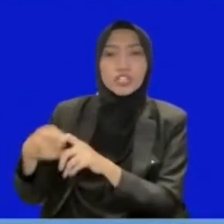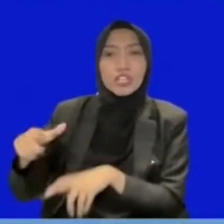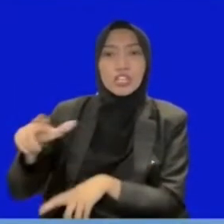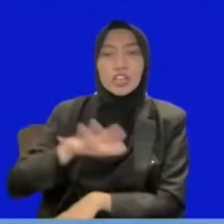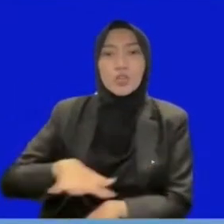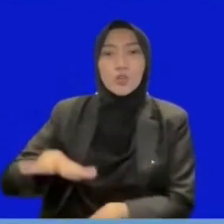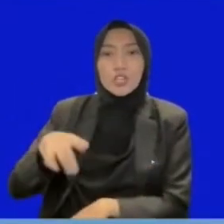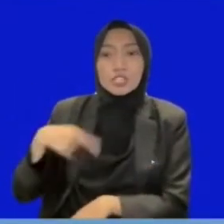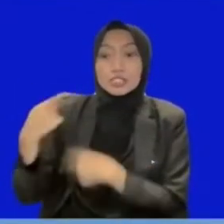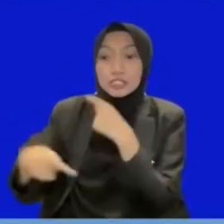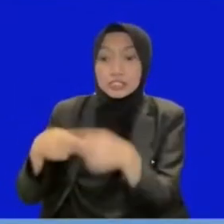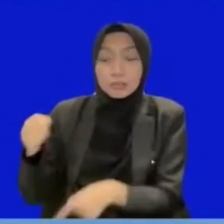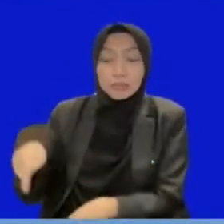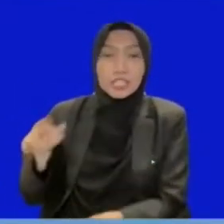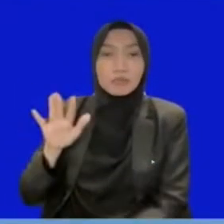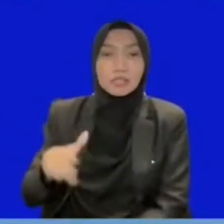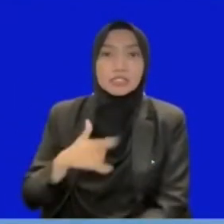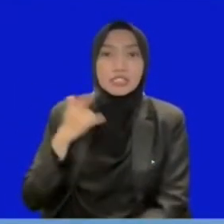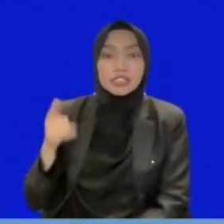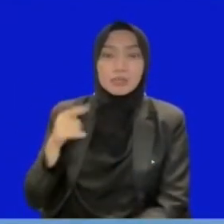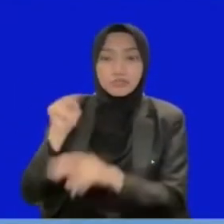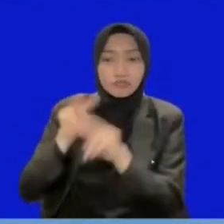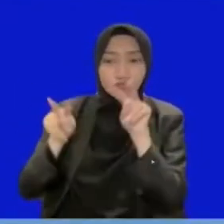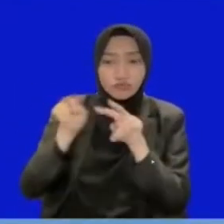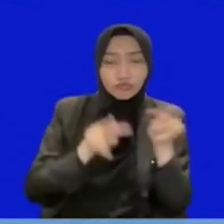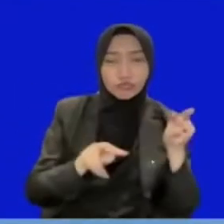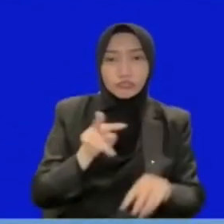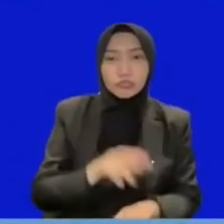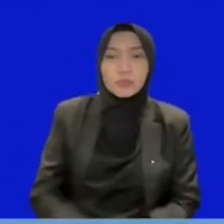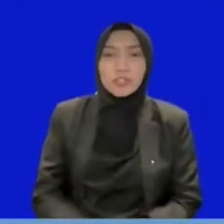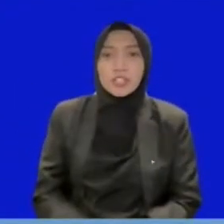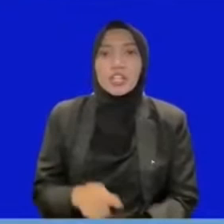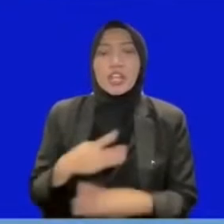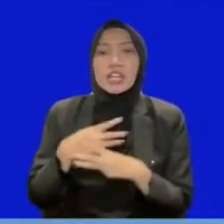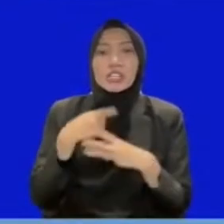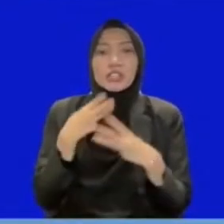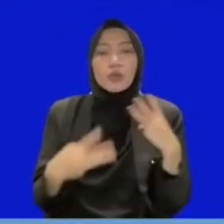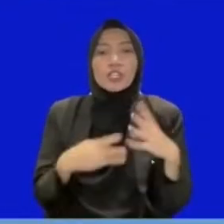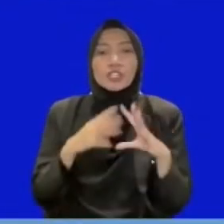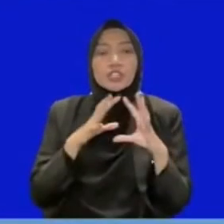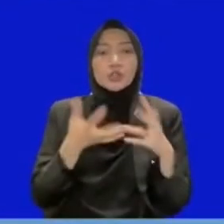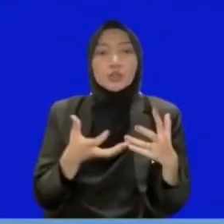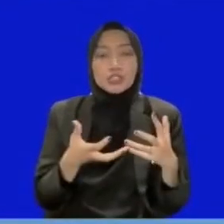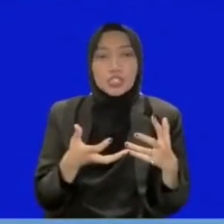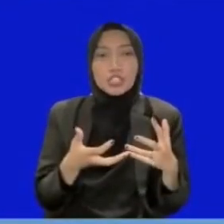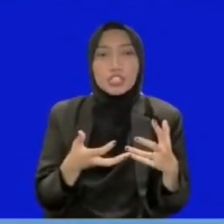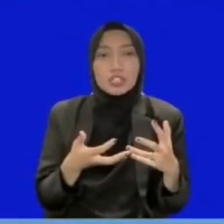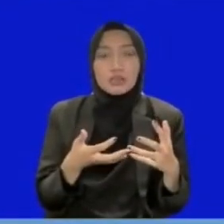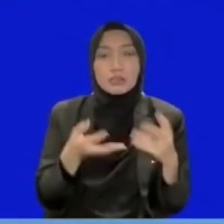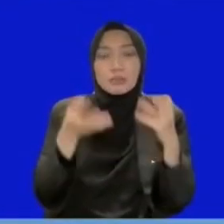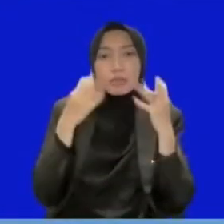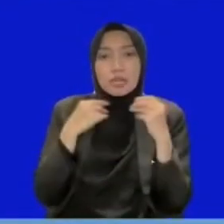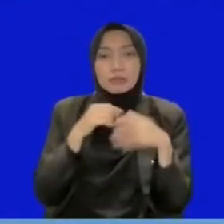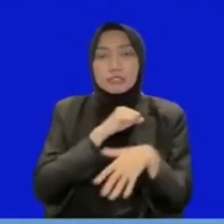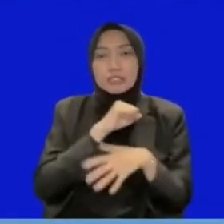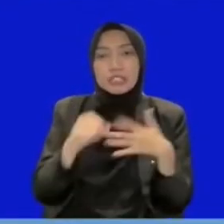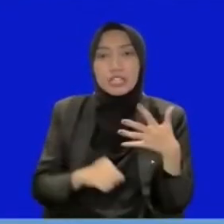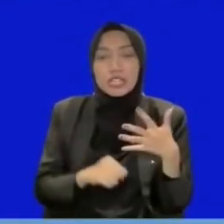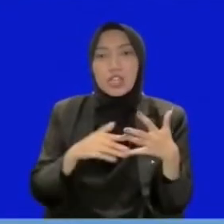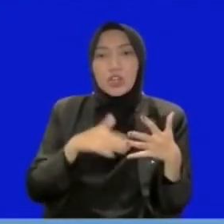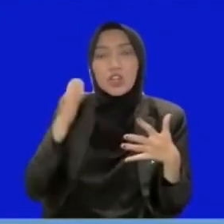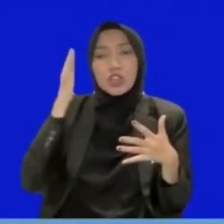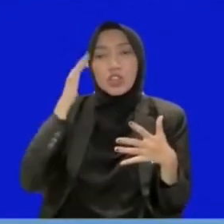terus berlangsung seperti itu. Nah, kemudian kita sebagai warisan dunia juga selain memahami kriterianya, kita harus tahu